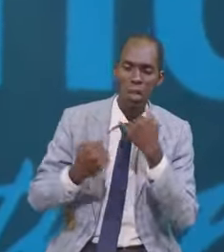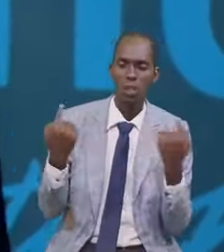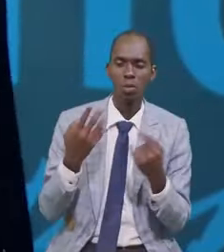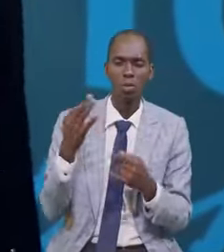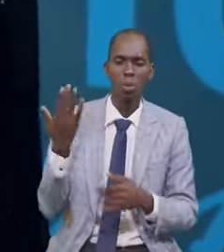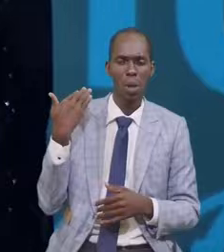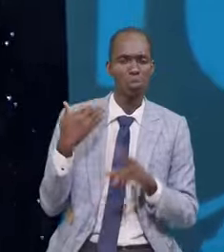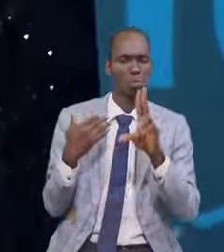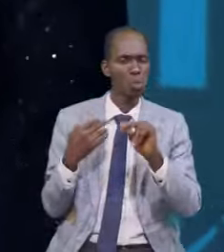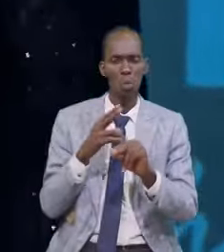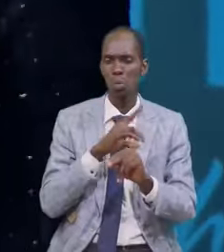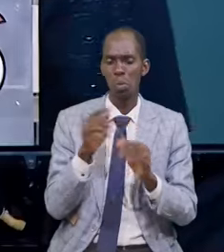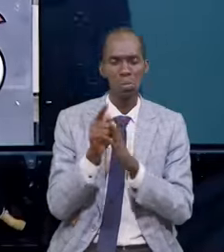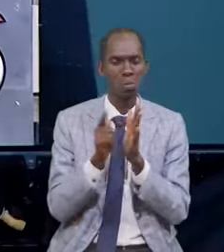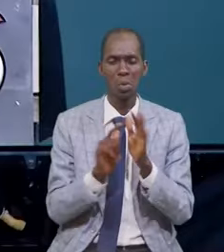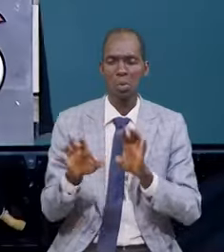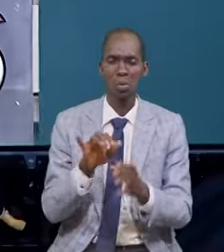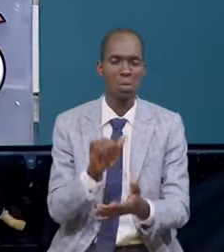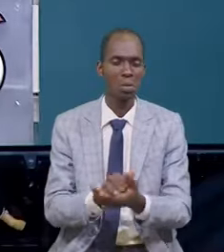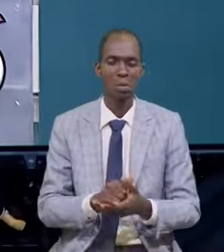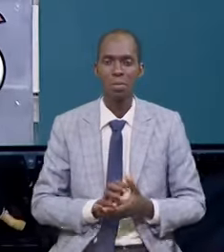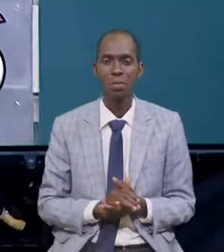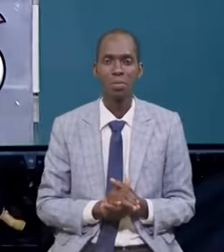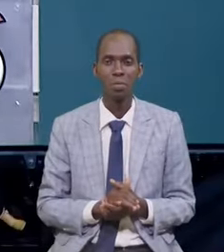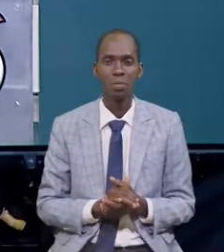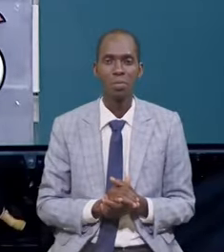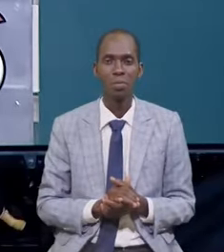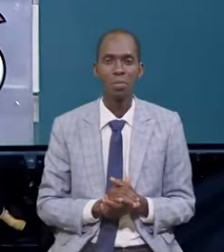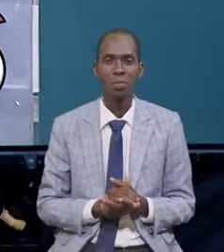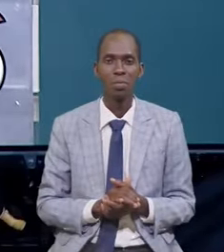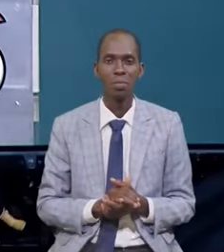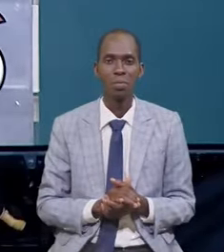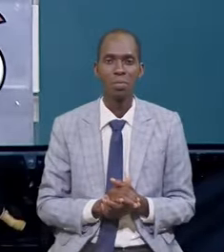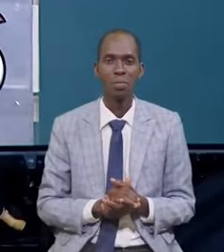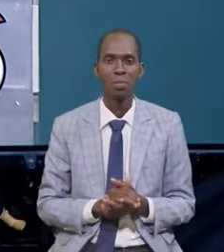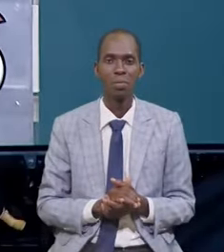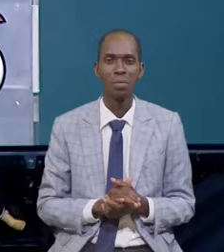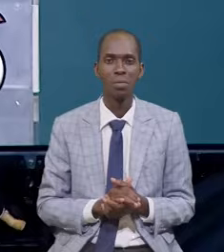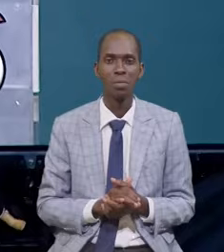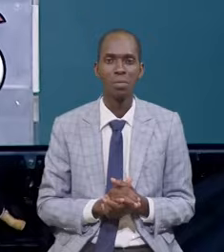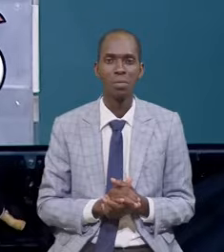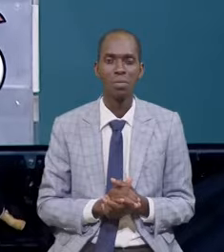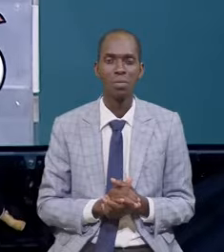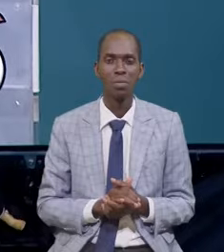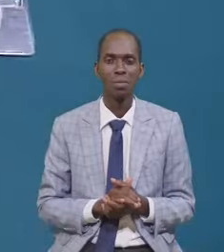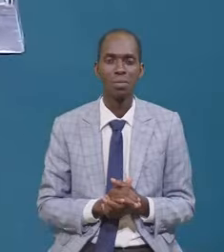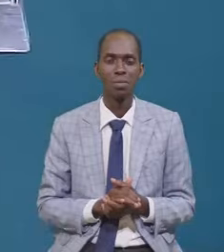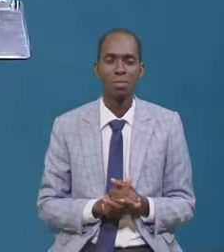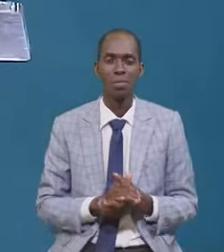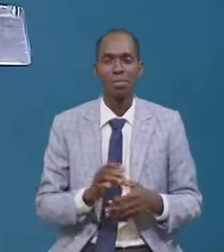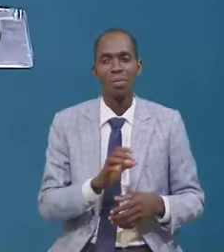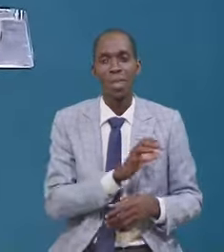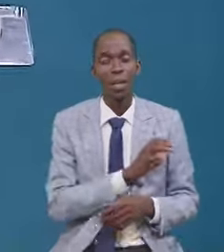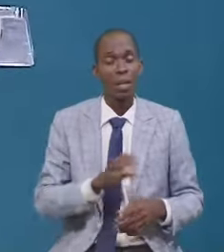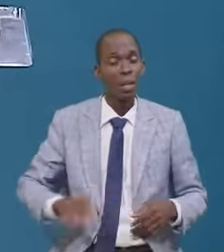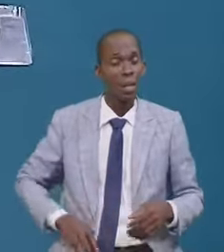ఈ లోకపు న్యాయవాదులు వారి గృహాలు విడిచిపెట్టి మనతో కూడా వచ్చి మనం తప్పు చేయకుండా మంచి మార్గములో మనతో కూడా ఉండి మనల్ని నడిపించరు. Christ is the